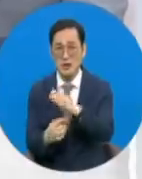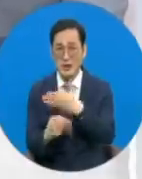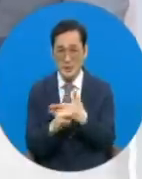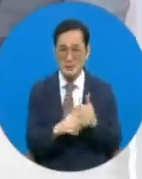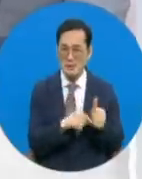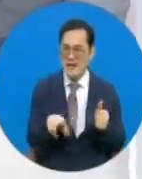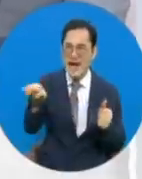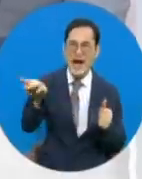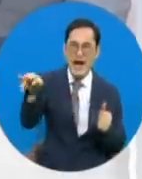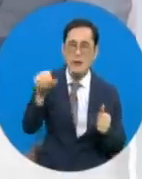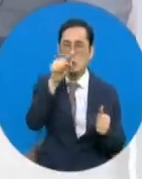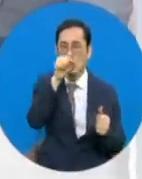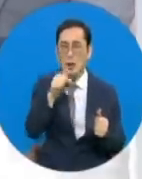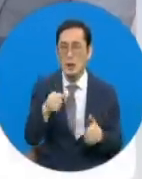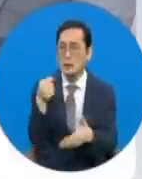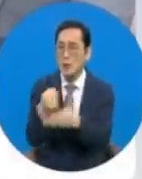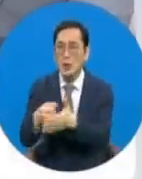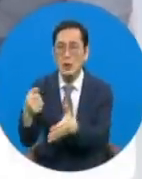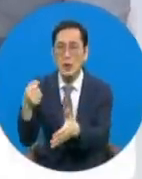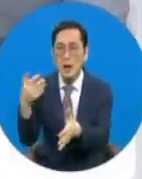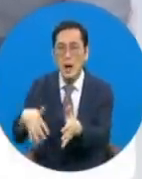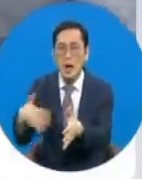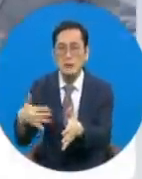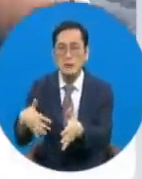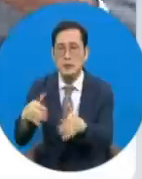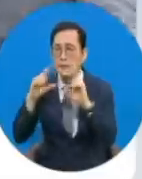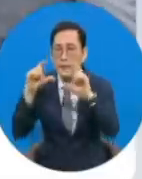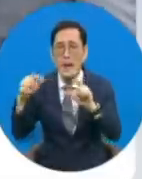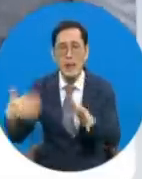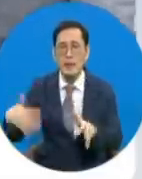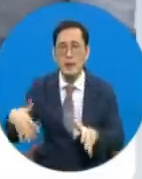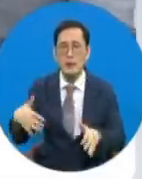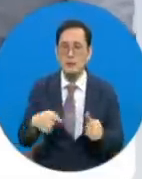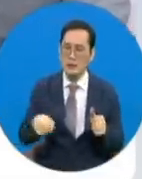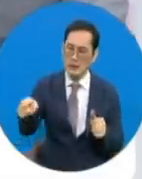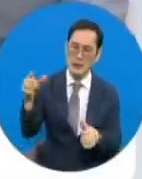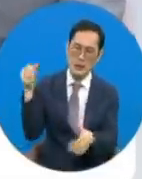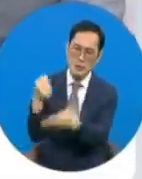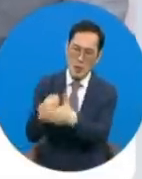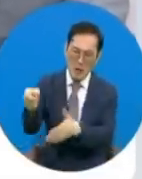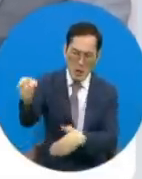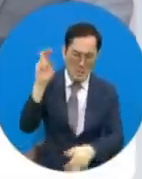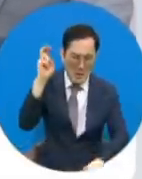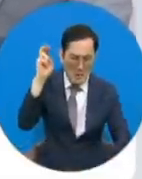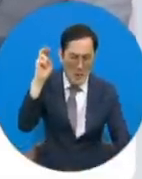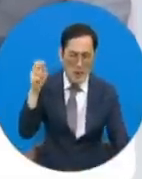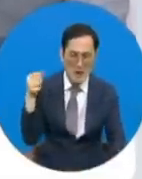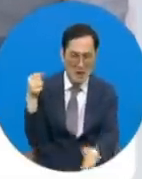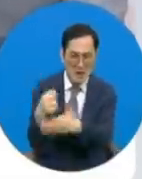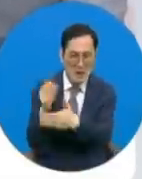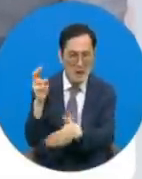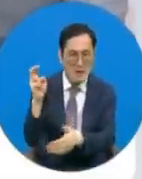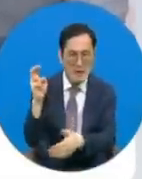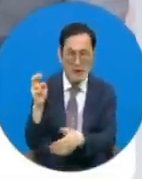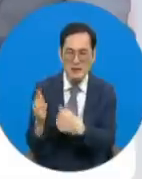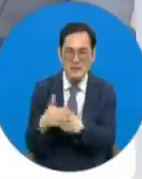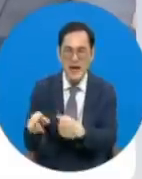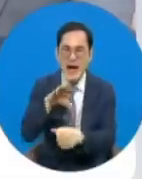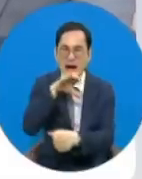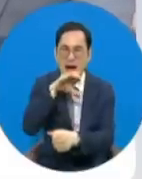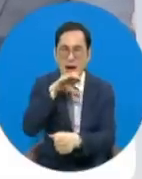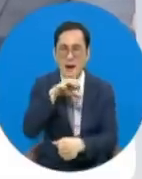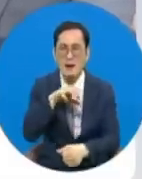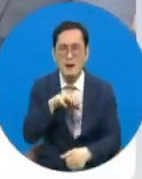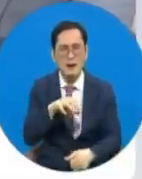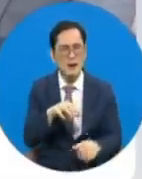되는데 아직 내정되지 않은 상태에서 내정을 기정사실화해서 논의하는 건 물론 뭐 예방효과는 있습니다만은